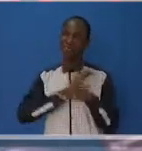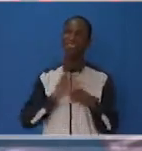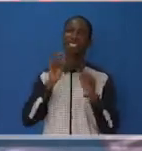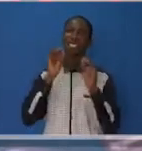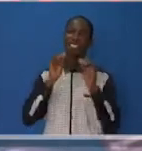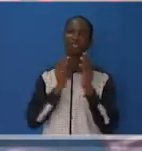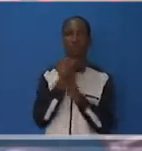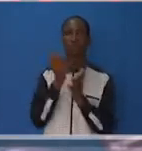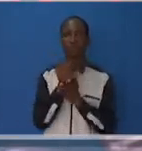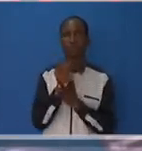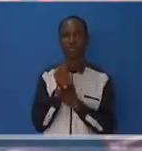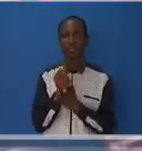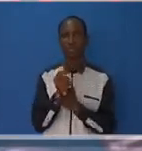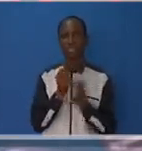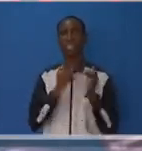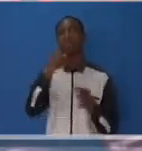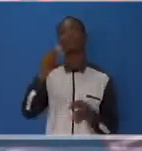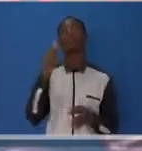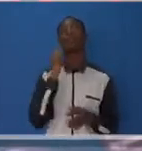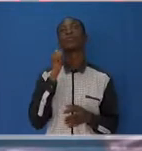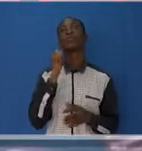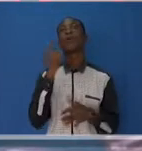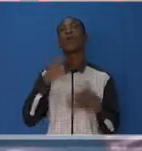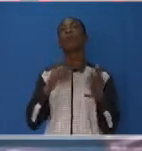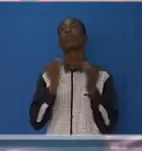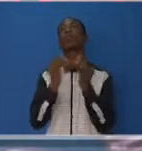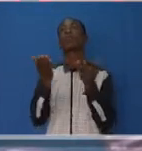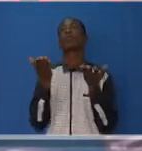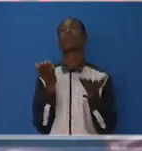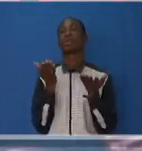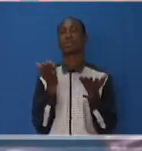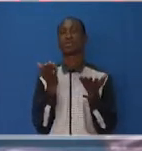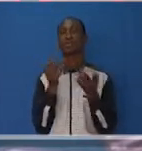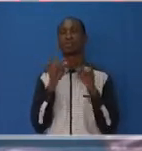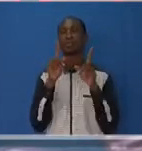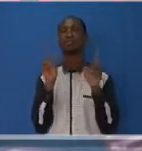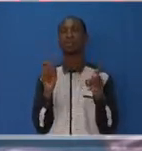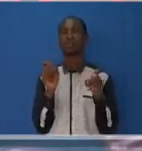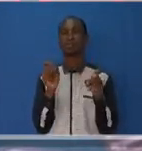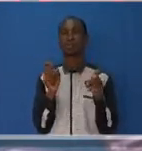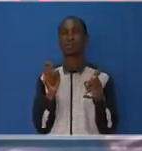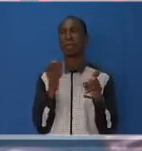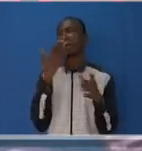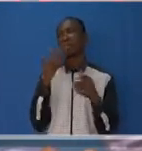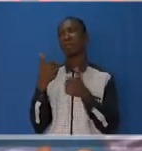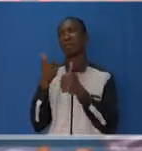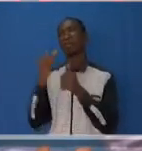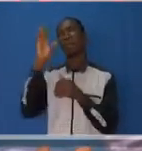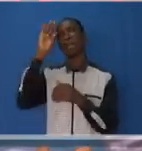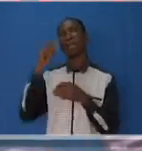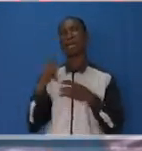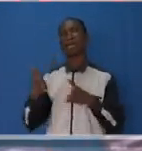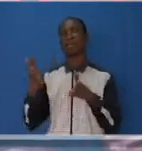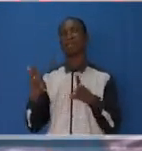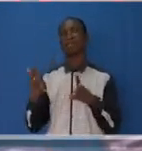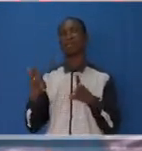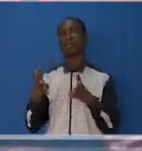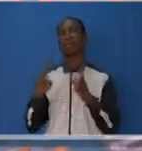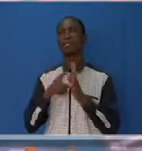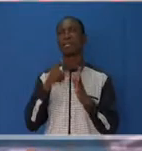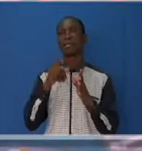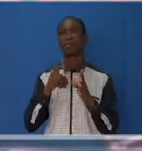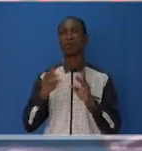se wo mpe we ya na e die ben na wo be enye na wo kwa ko di ni pa jire jire chi no wa ye nia wo